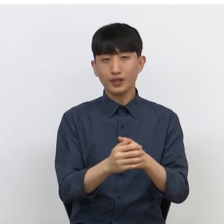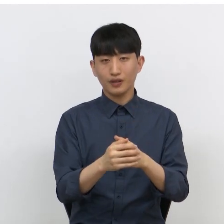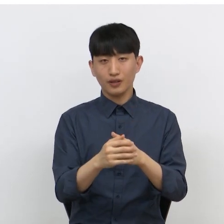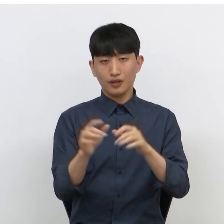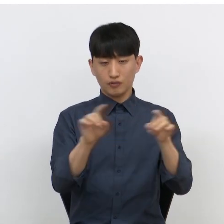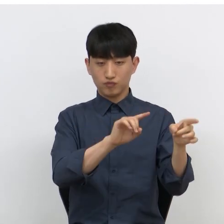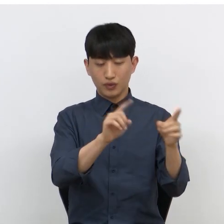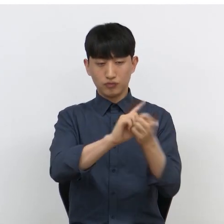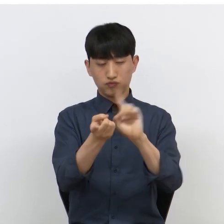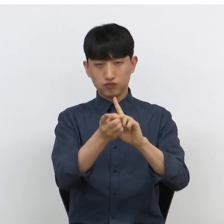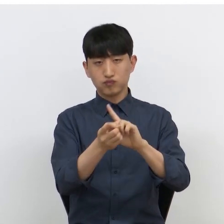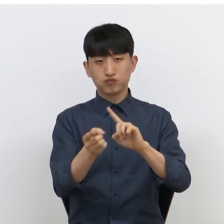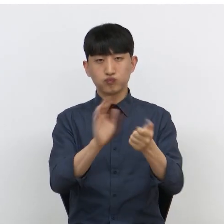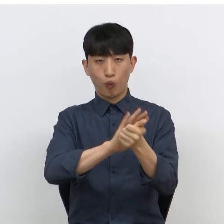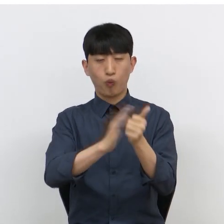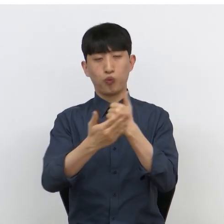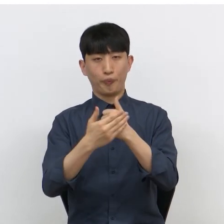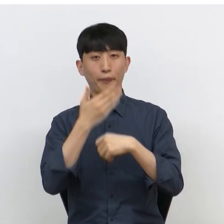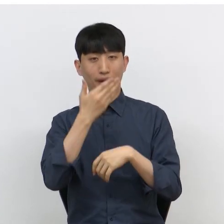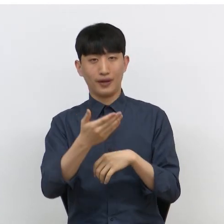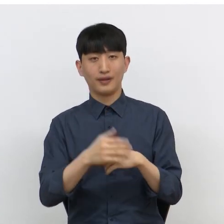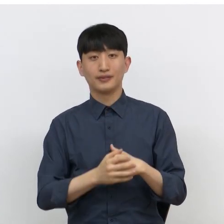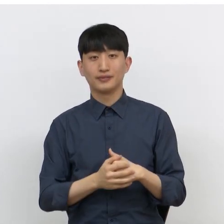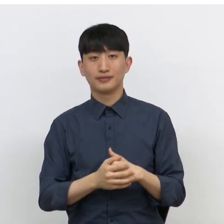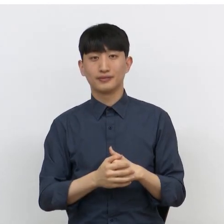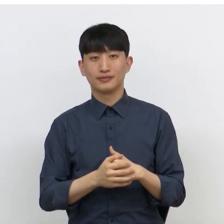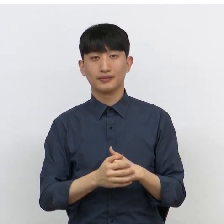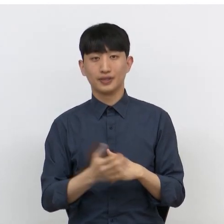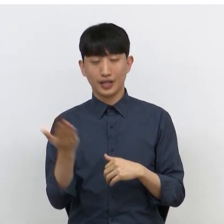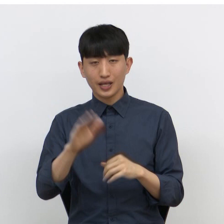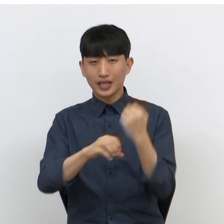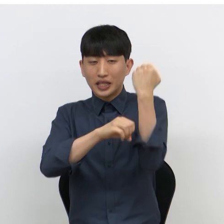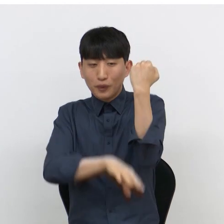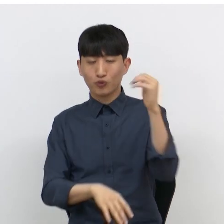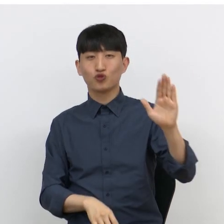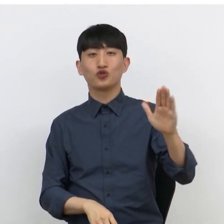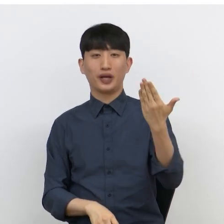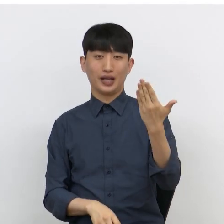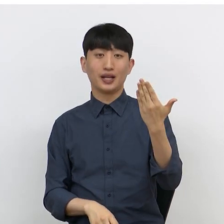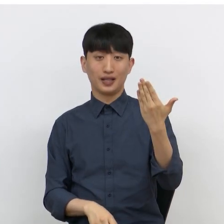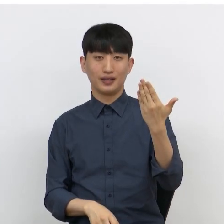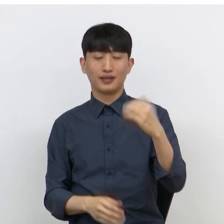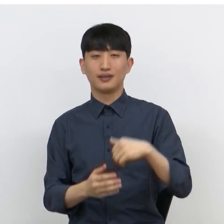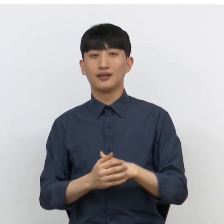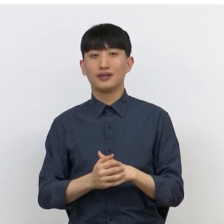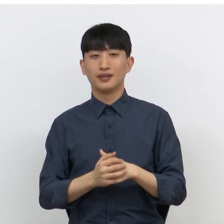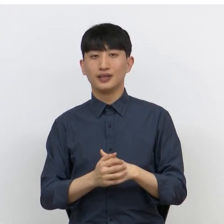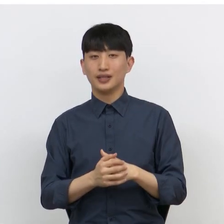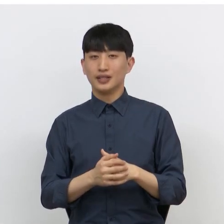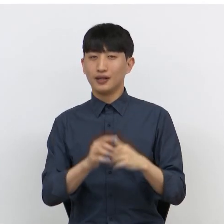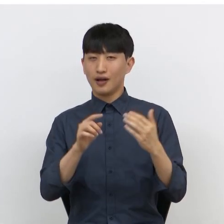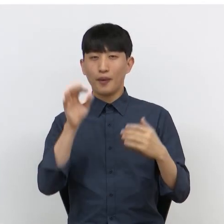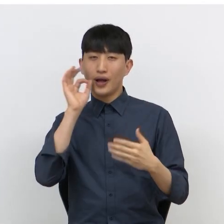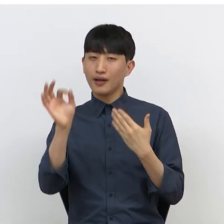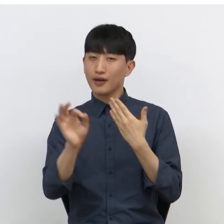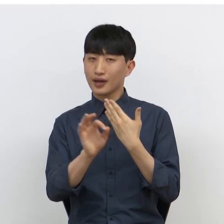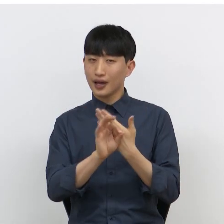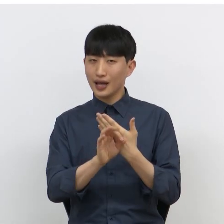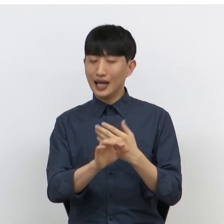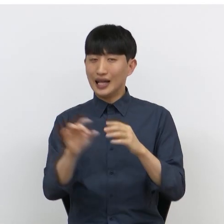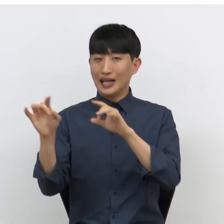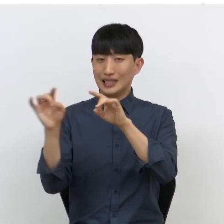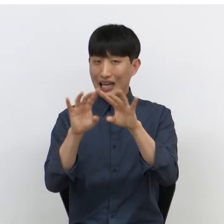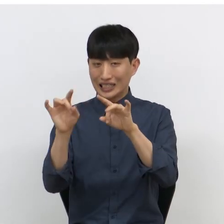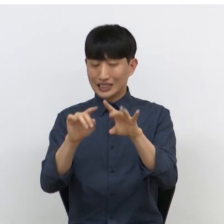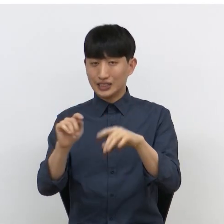작용이 일어날 수가 있습니다. 하지만 기본적으로는 900이에요. 여기에서 만약에 조금 더 그 자극